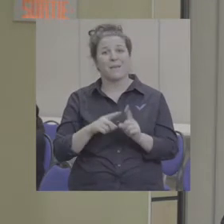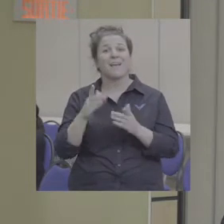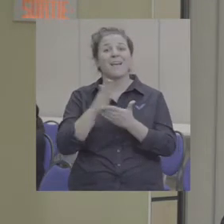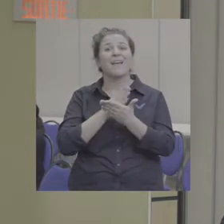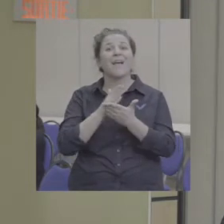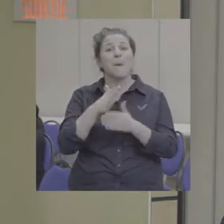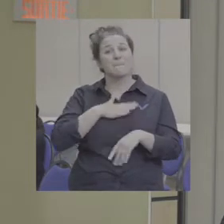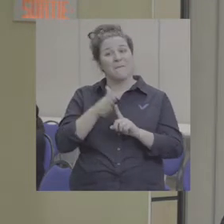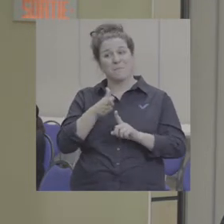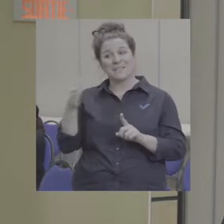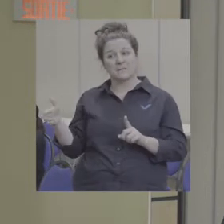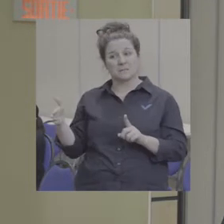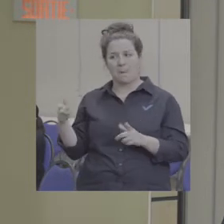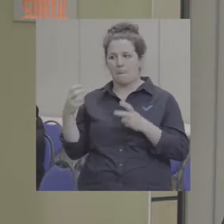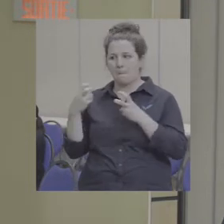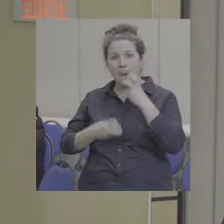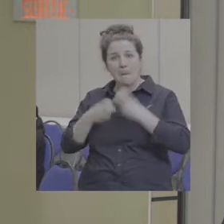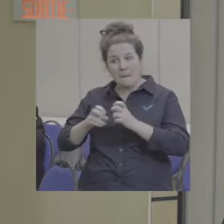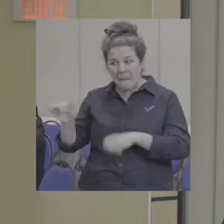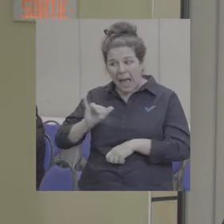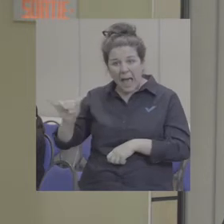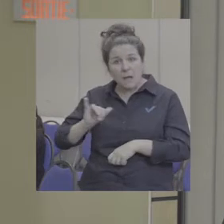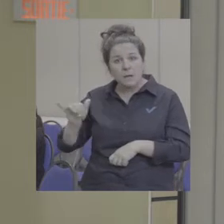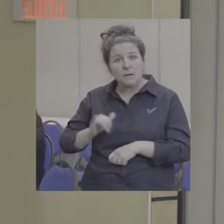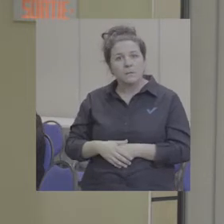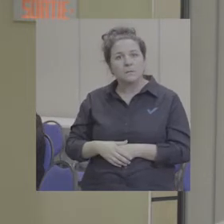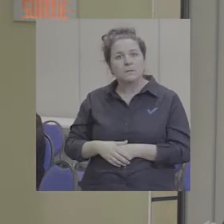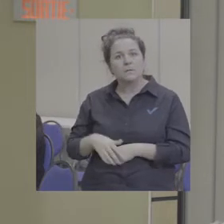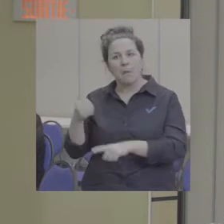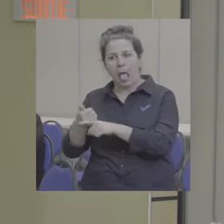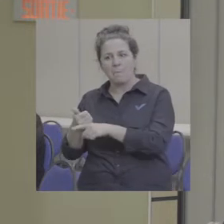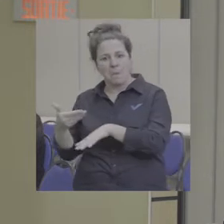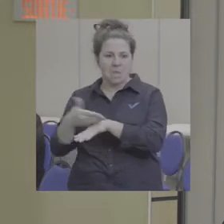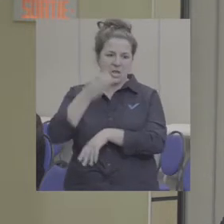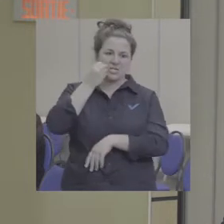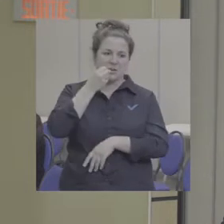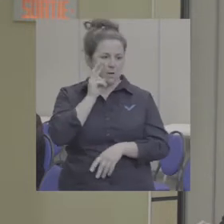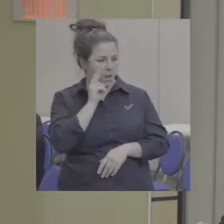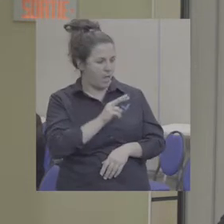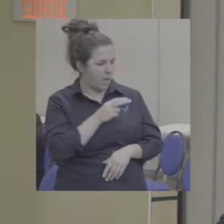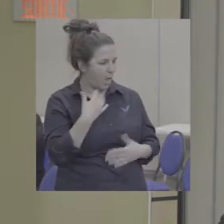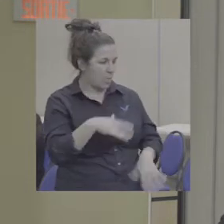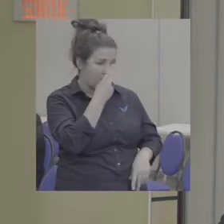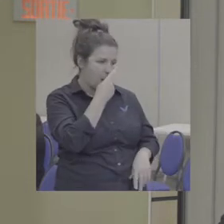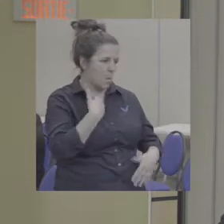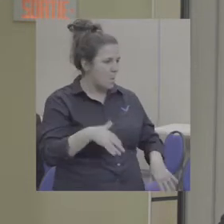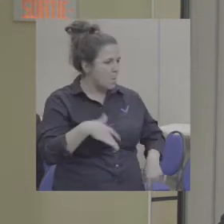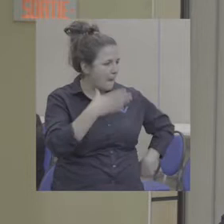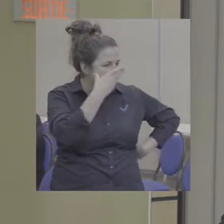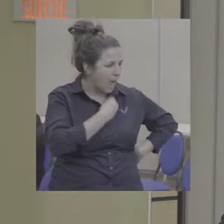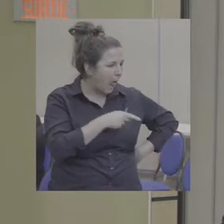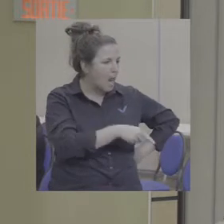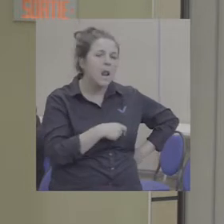Entre-temps, ma voisine, qui a exactement le même problème, est venue voir ma toilette. Elle l'a trouvée belle,